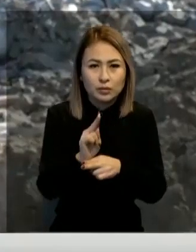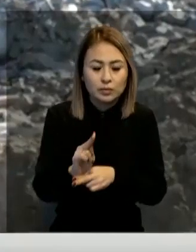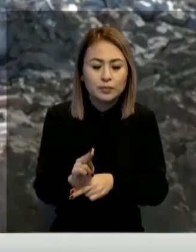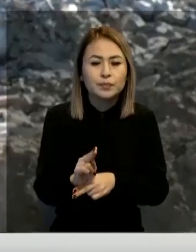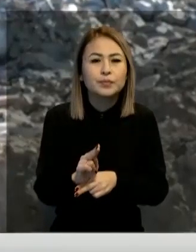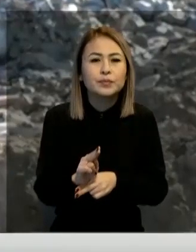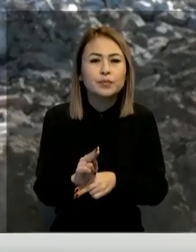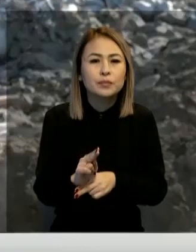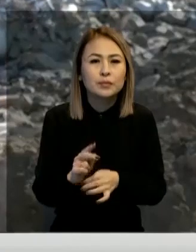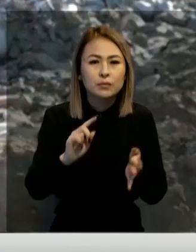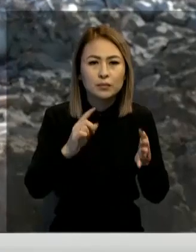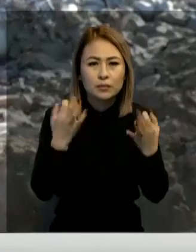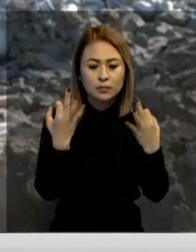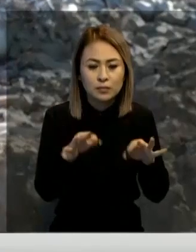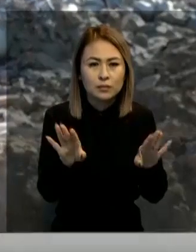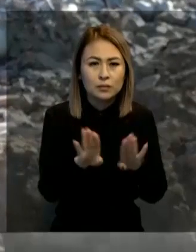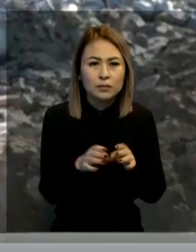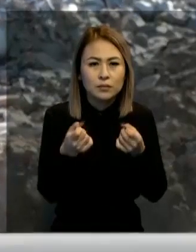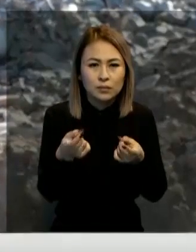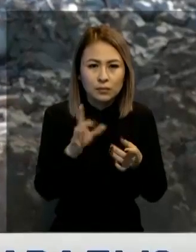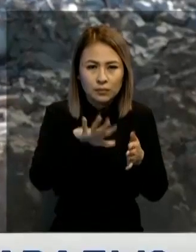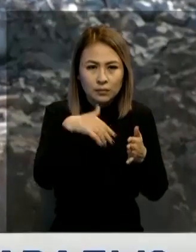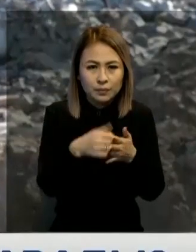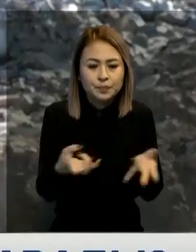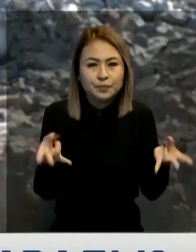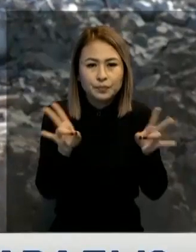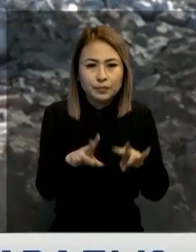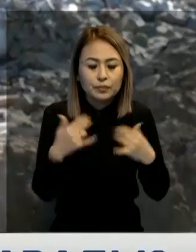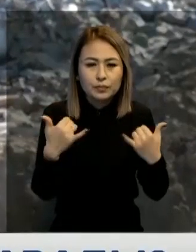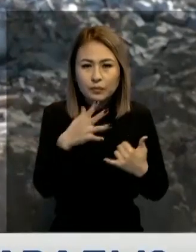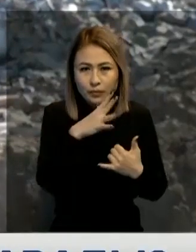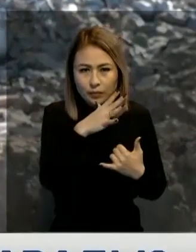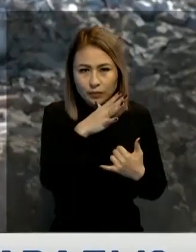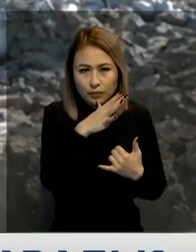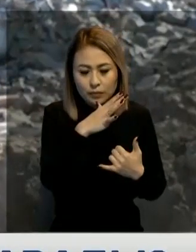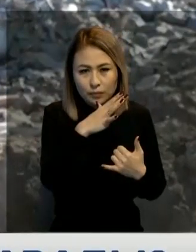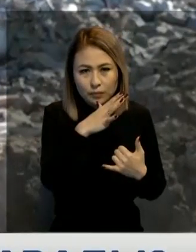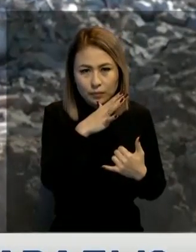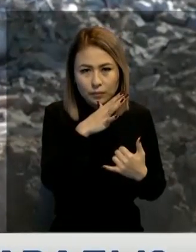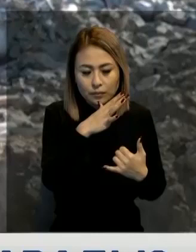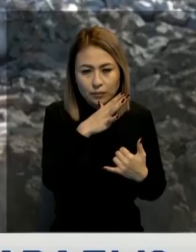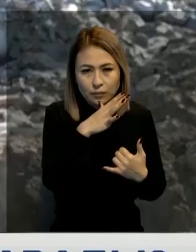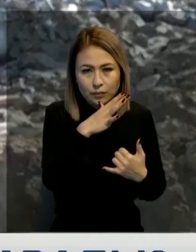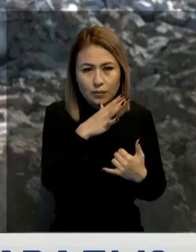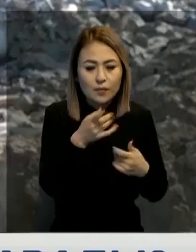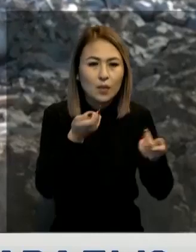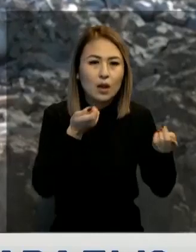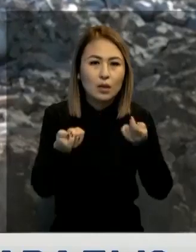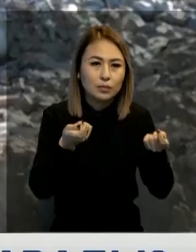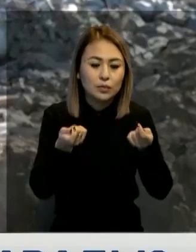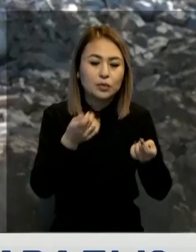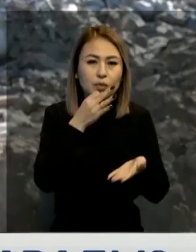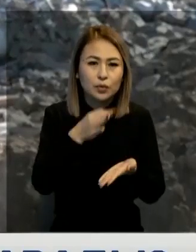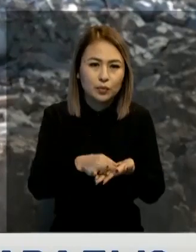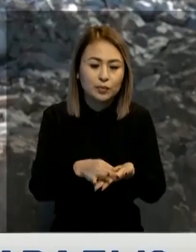34 нүктеде рұқсатсыз төгілген қоқыс орны әлі жатыр. Қазіргі таңда бұл бойынша әкімшілік жауапкершілікке